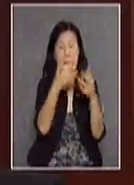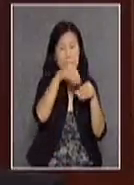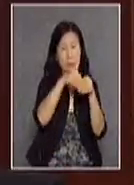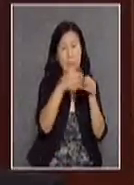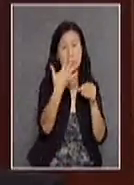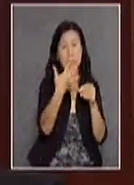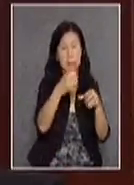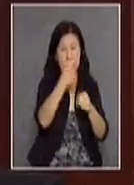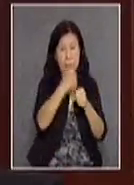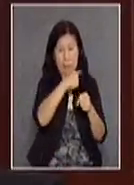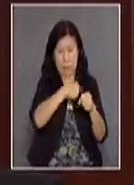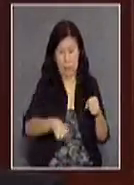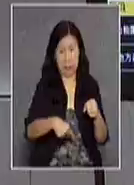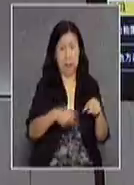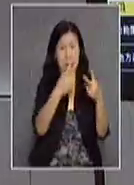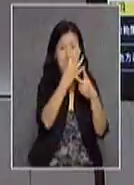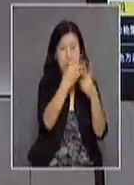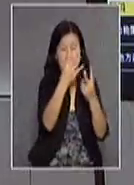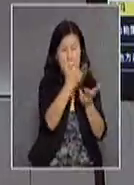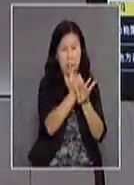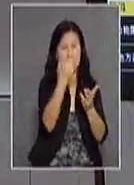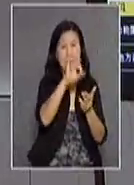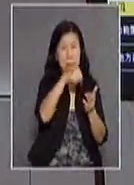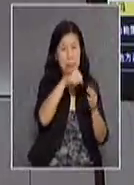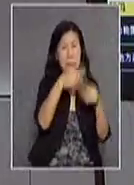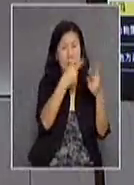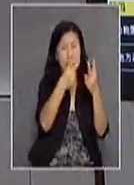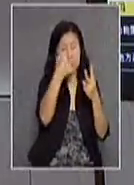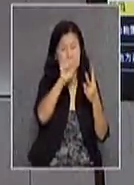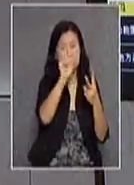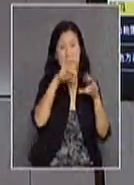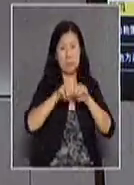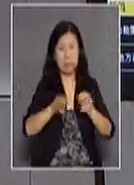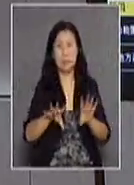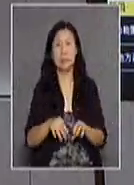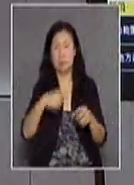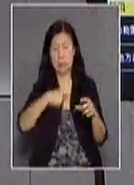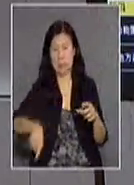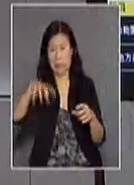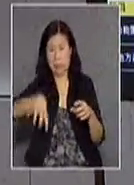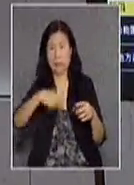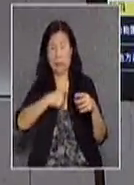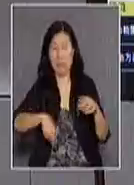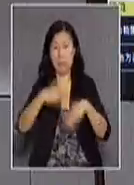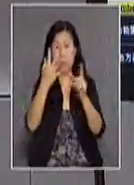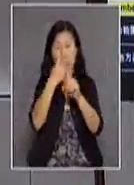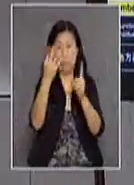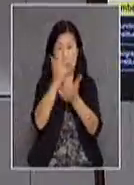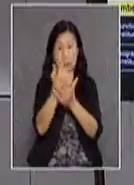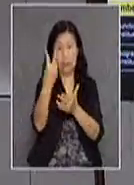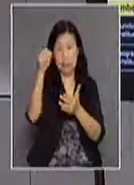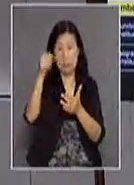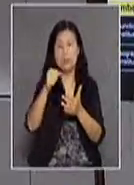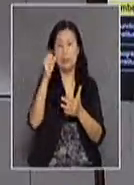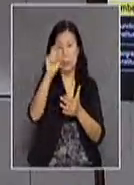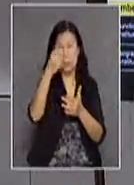功能團體選舉產生的議員24位出席，冇人贊成，22位反對，1位棄權。分區直接選舉產生的議員14位出席，2位贊成，